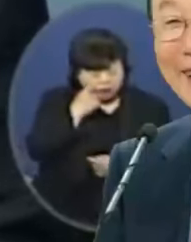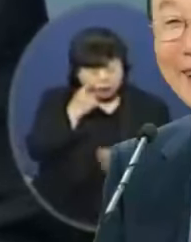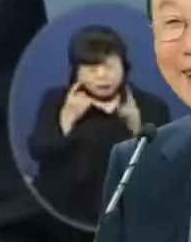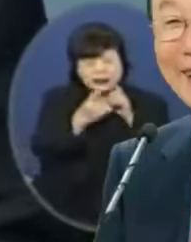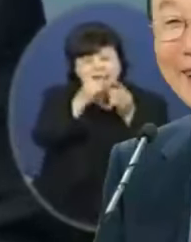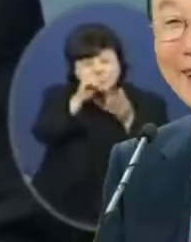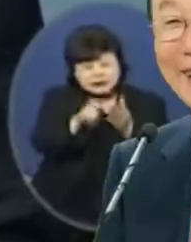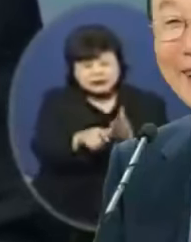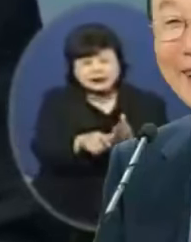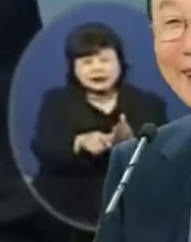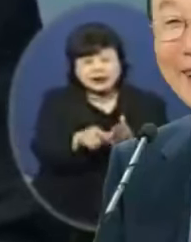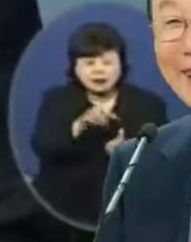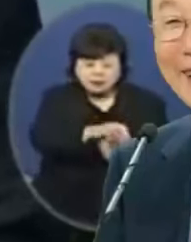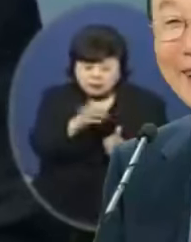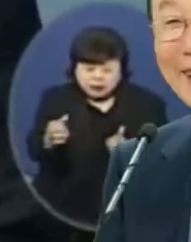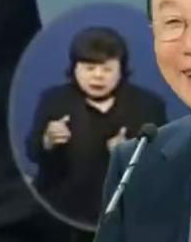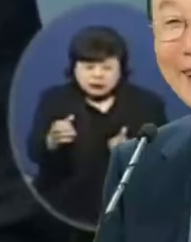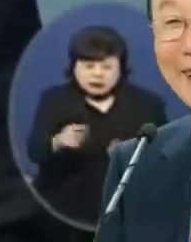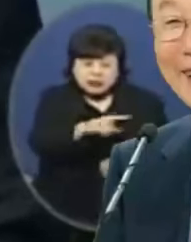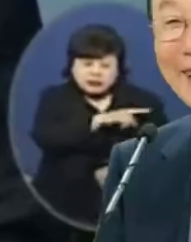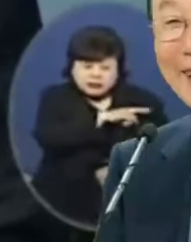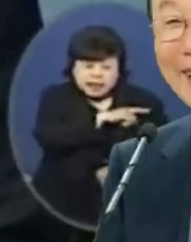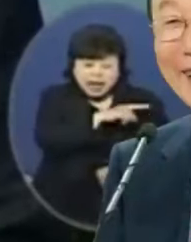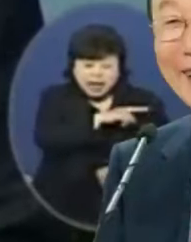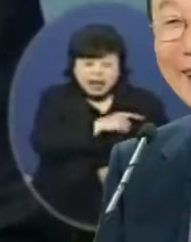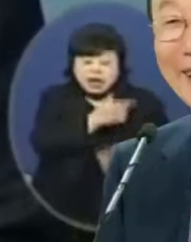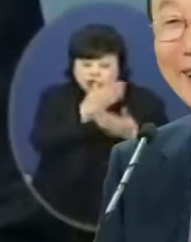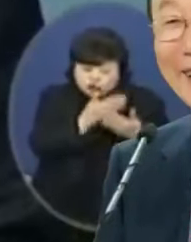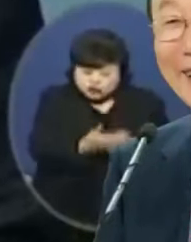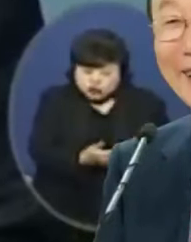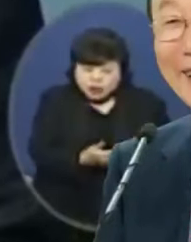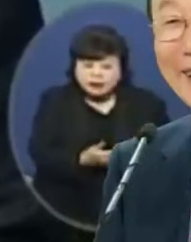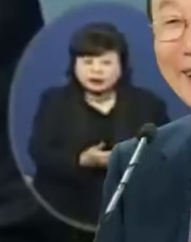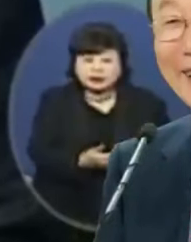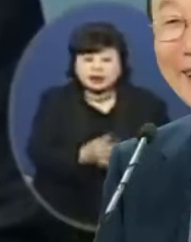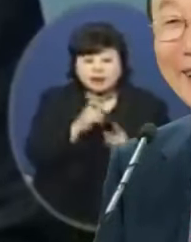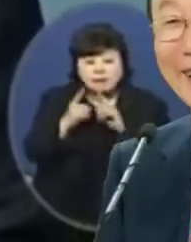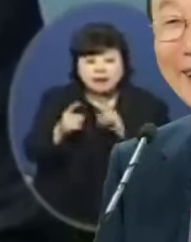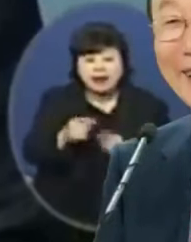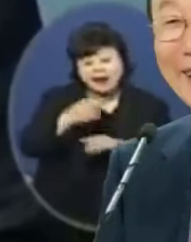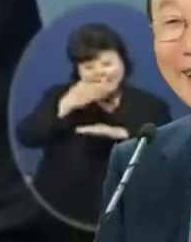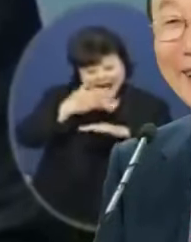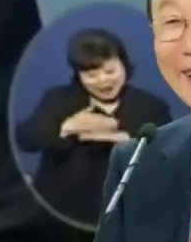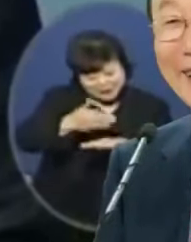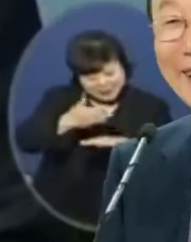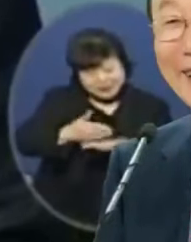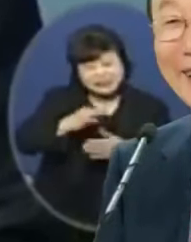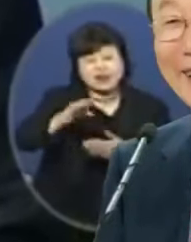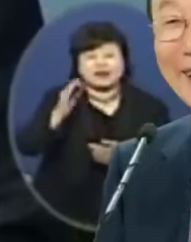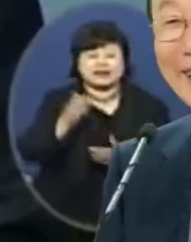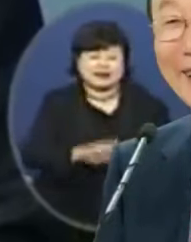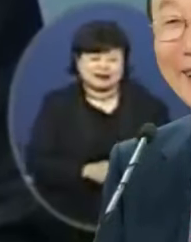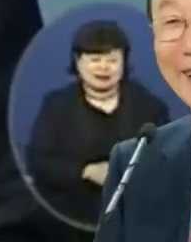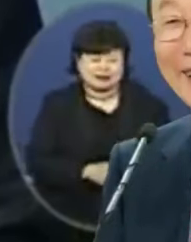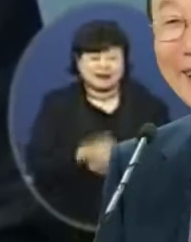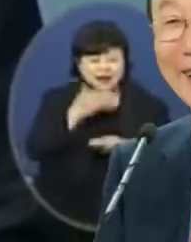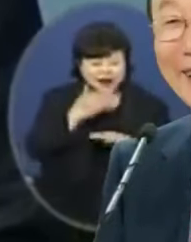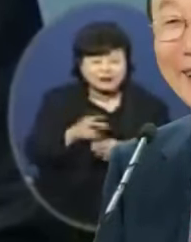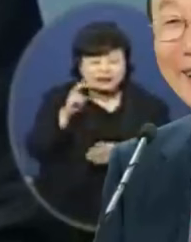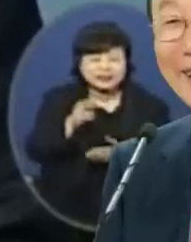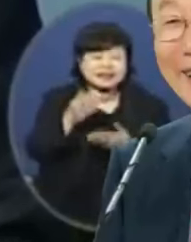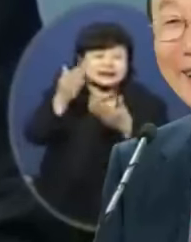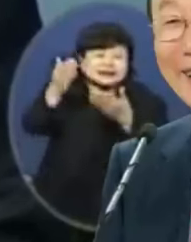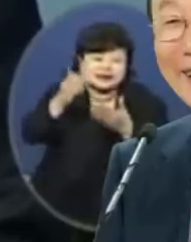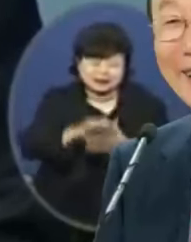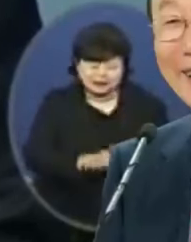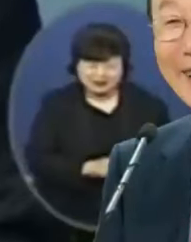처했을 때 그 공경을 벗어나올 수 있는 가장 중요한 말은 감사하다는 말인 것입니다. 감사와 찬양을